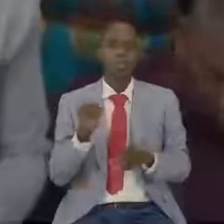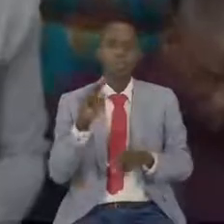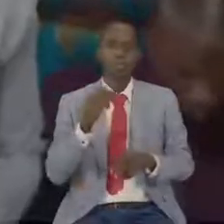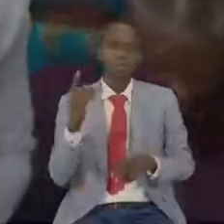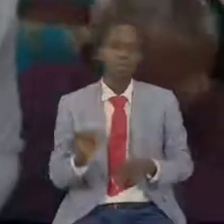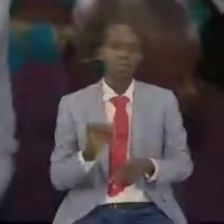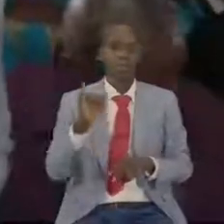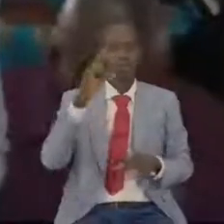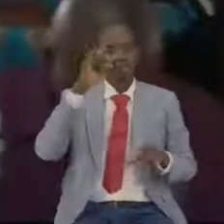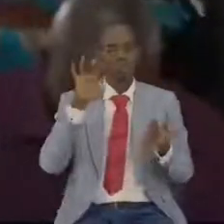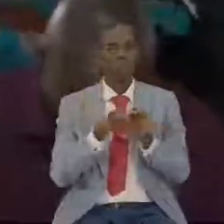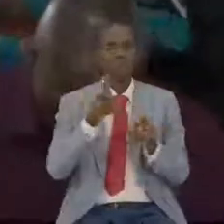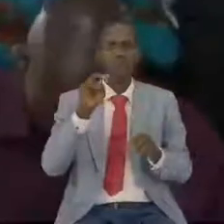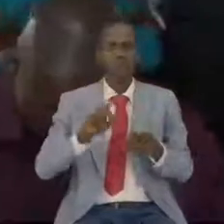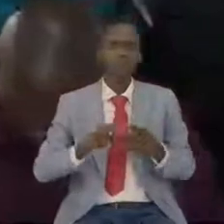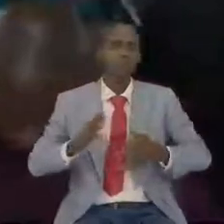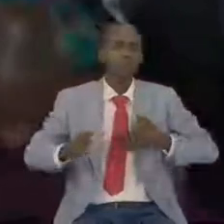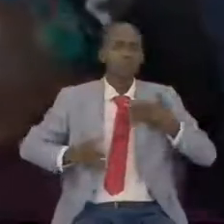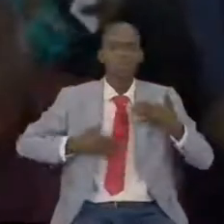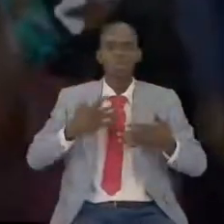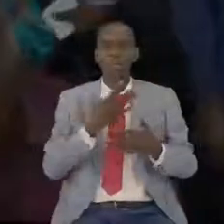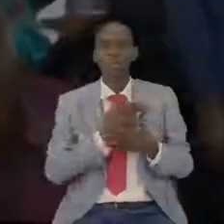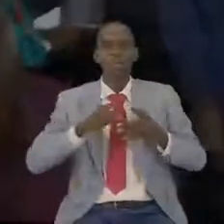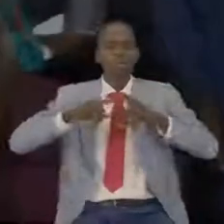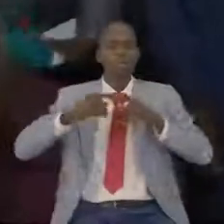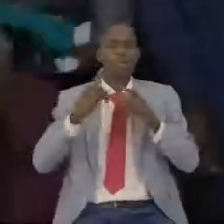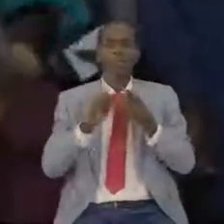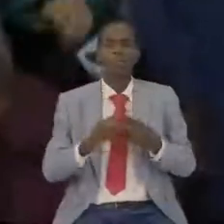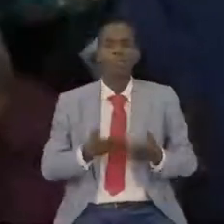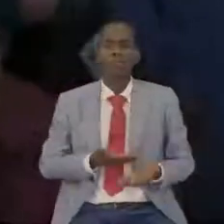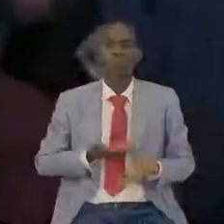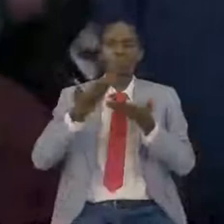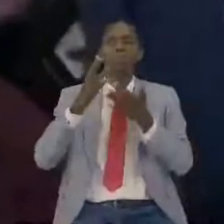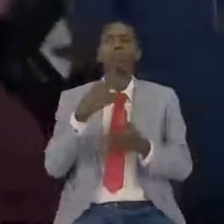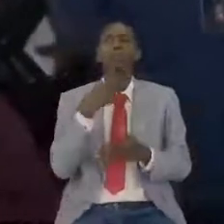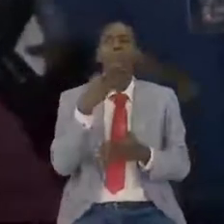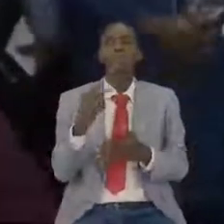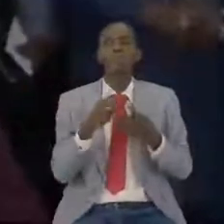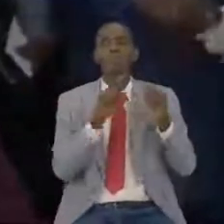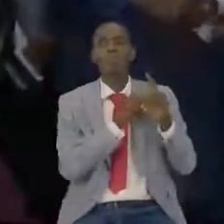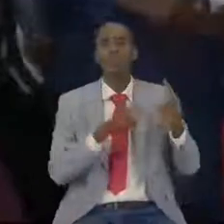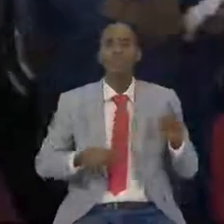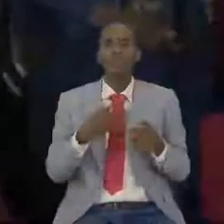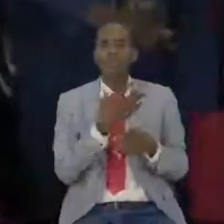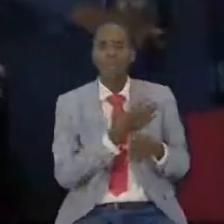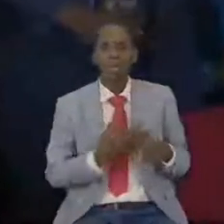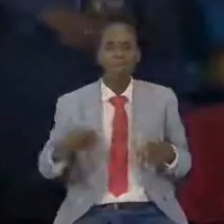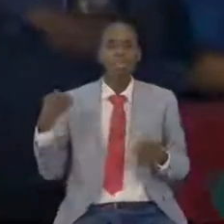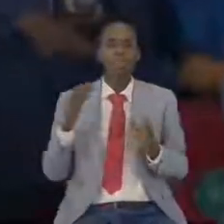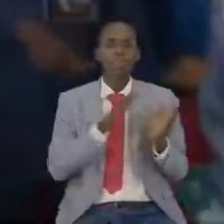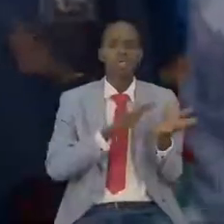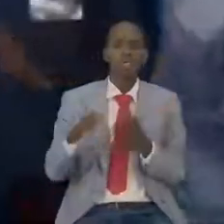éternelle. Tu dois te réjouir. Tu dois élever la voix vers le Seigneur. Quitte